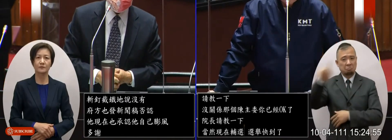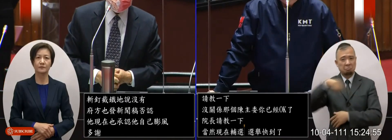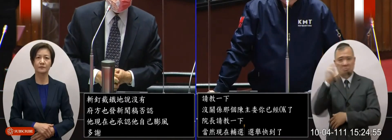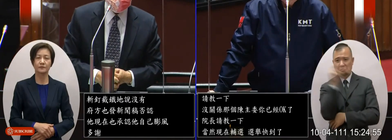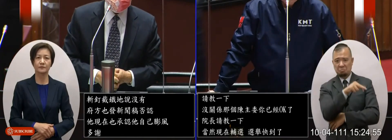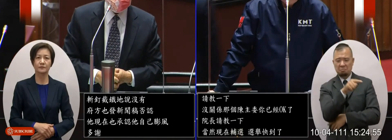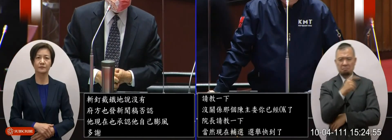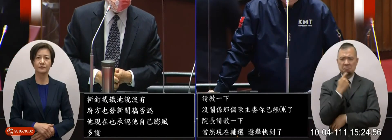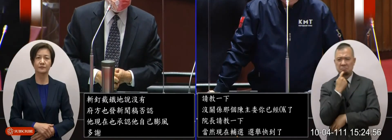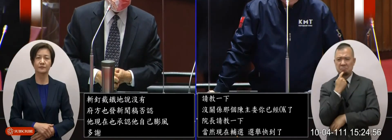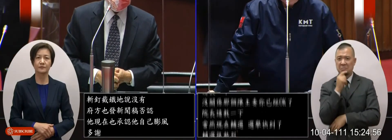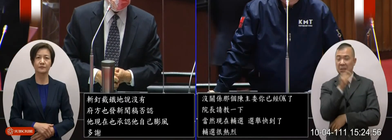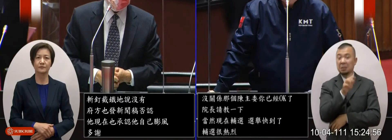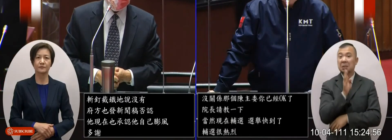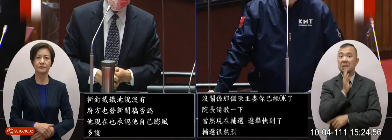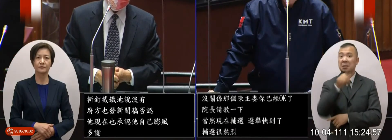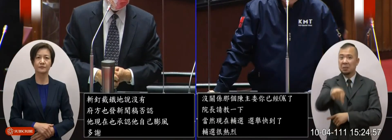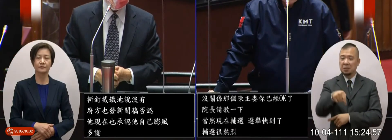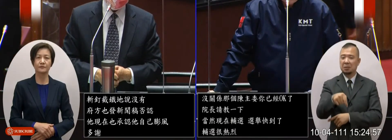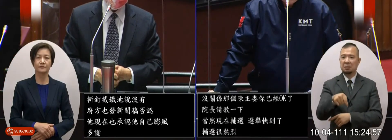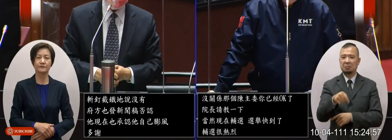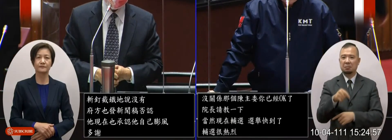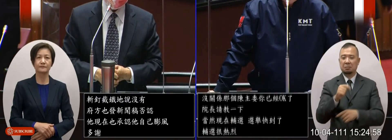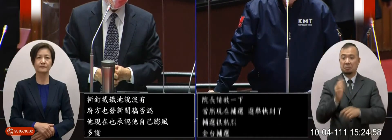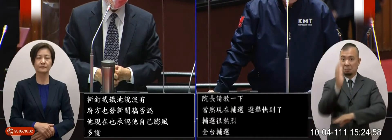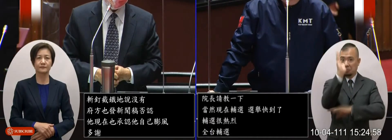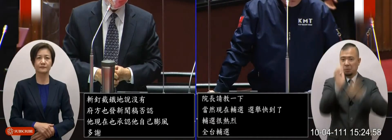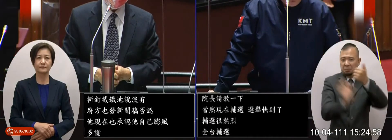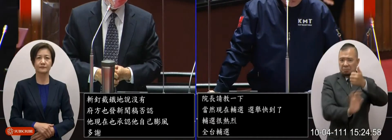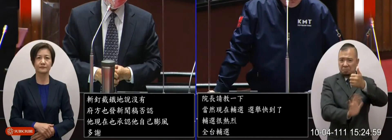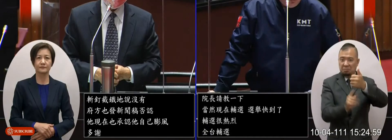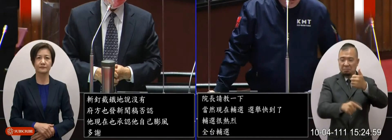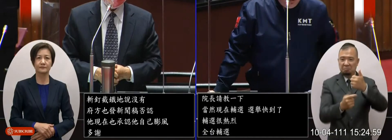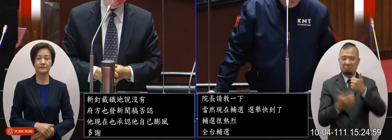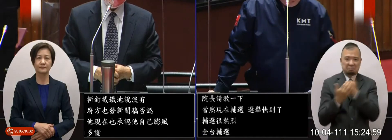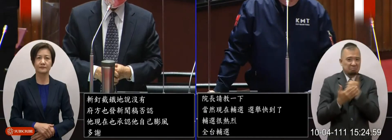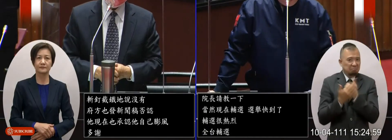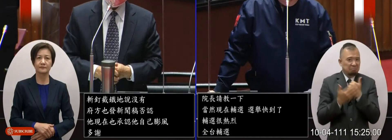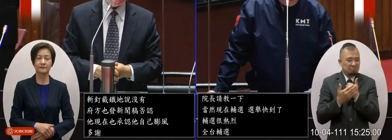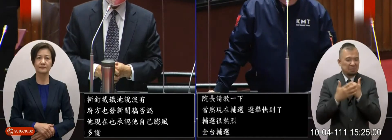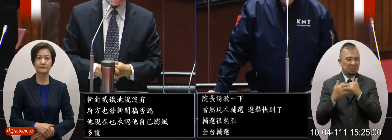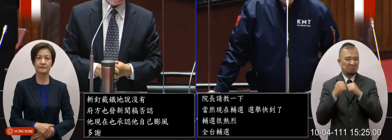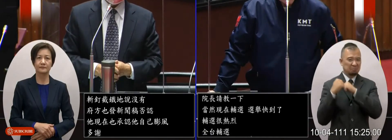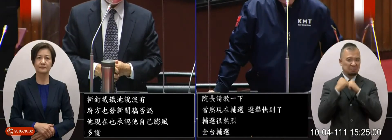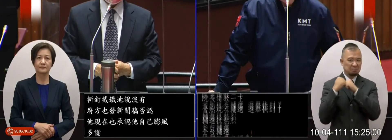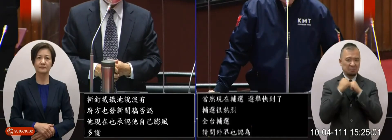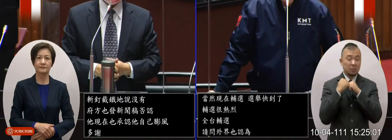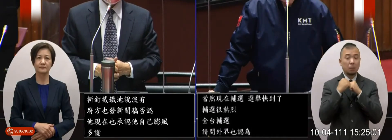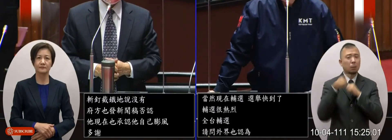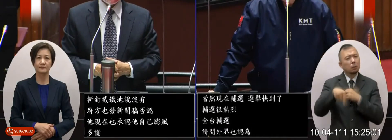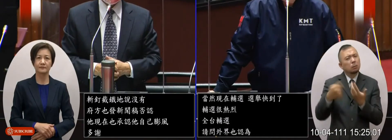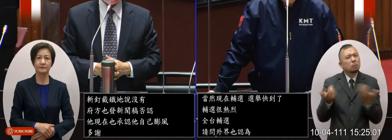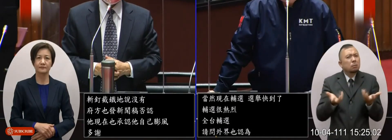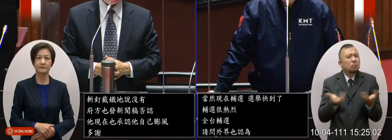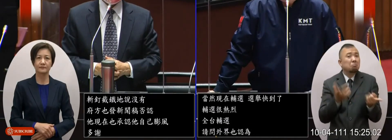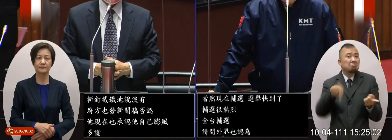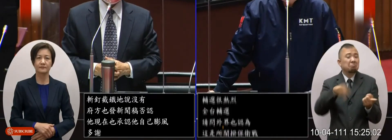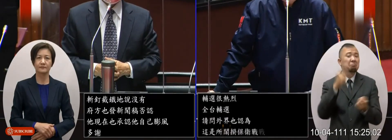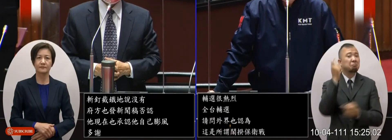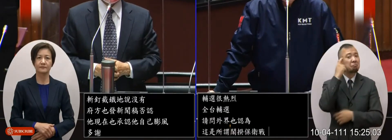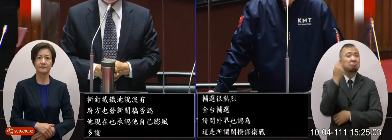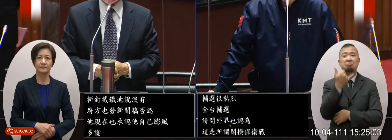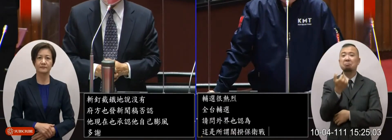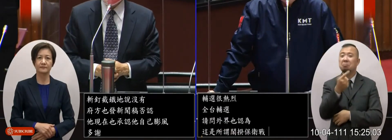所谓的阁魁保卫战，院长想要说什么？对于这一件事有什么评论